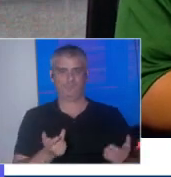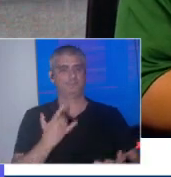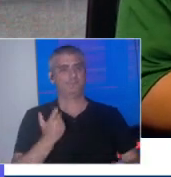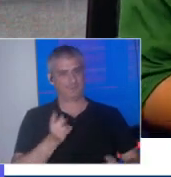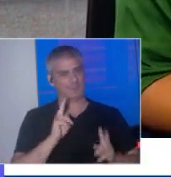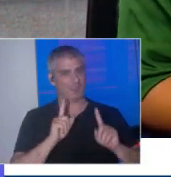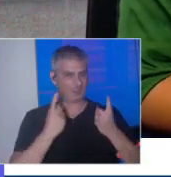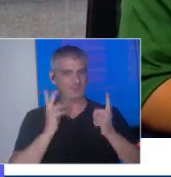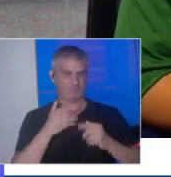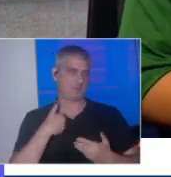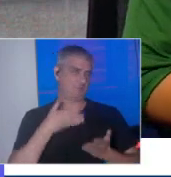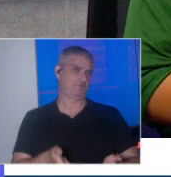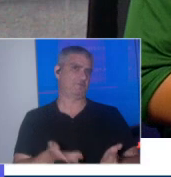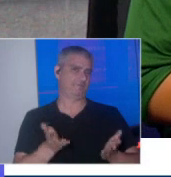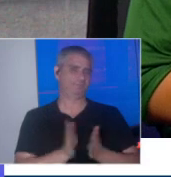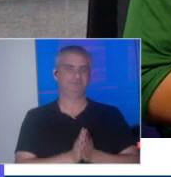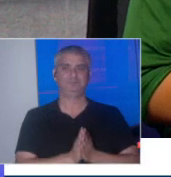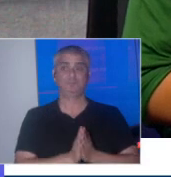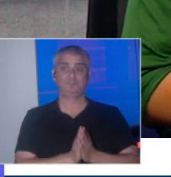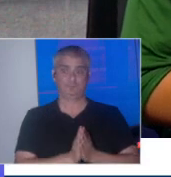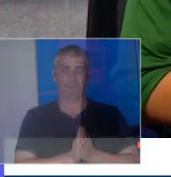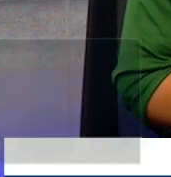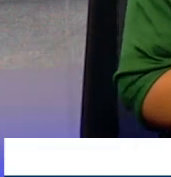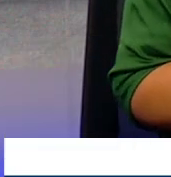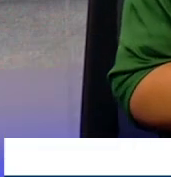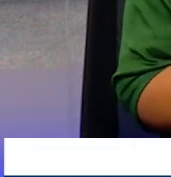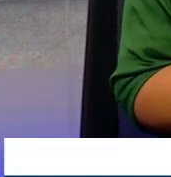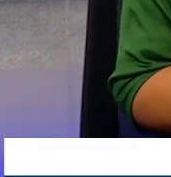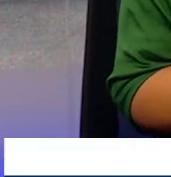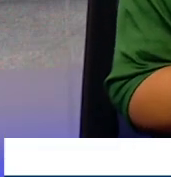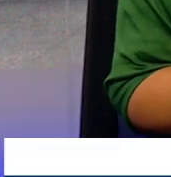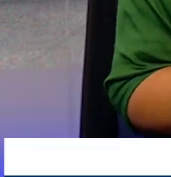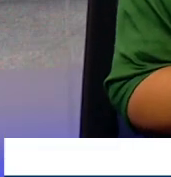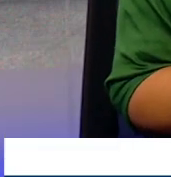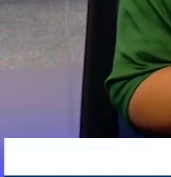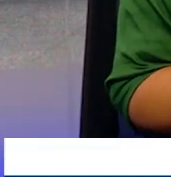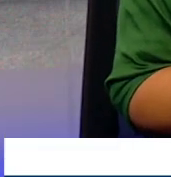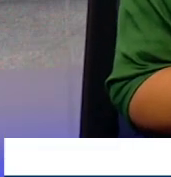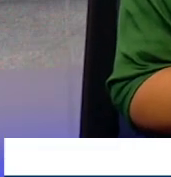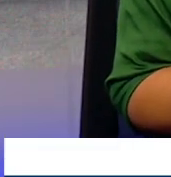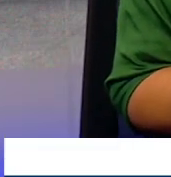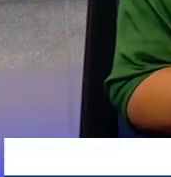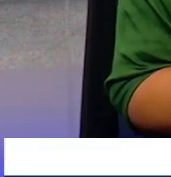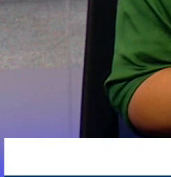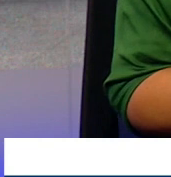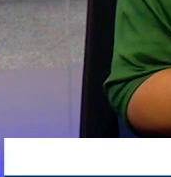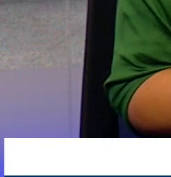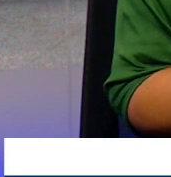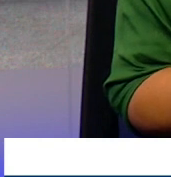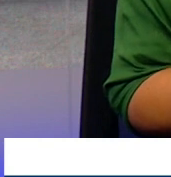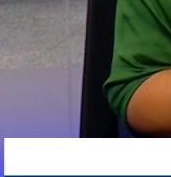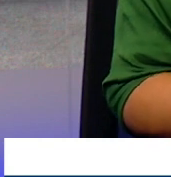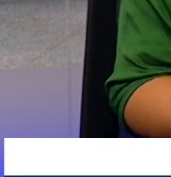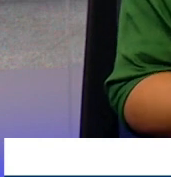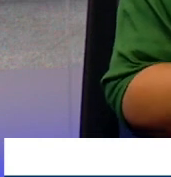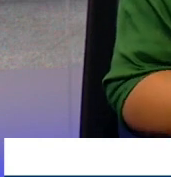יכול לקרות, לא אפילו תלוש, אצלנו. כן. אבל הוא יוצא לדרך בלי, את יודעת, בלי פיילוט, הוא לא בדק את זה